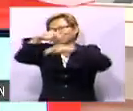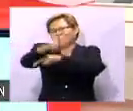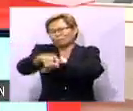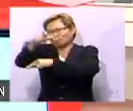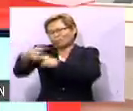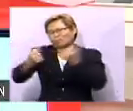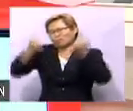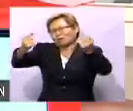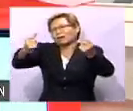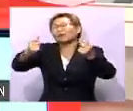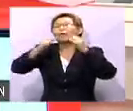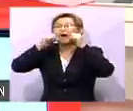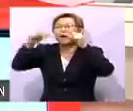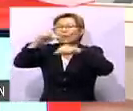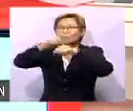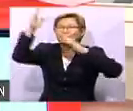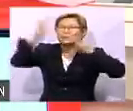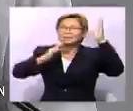pengangkutan awam di